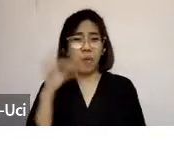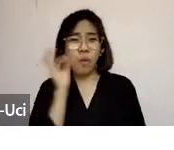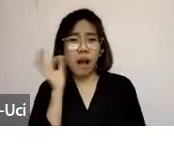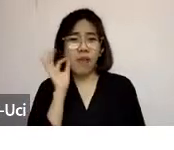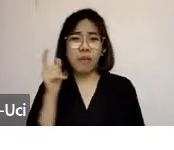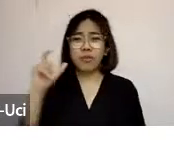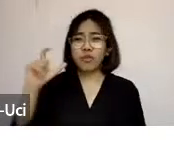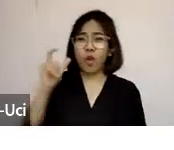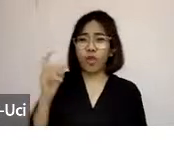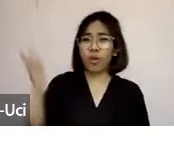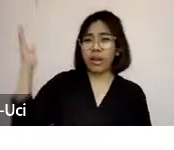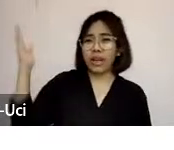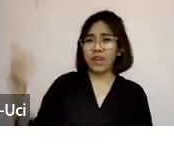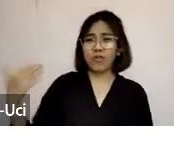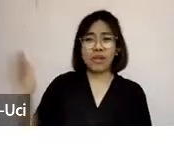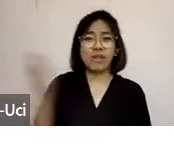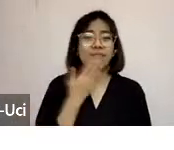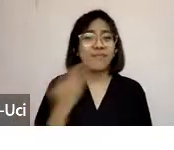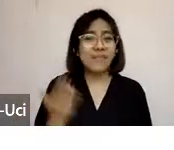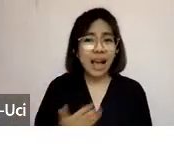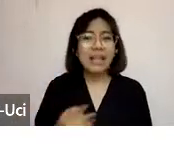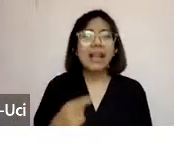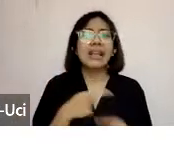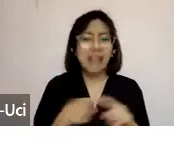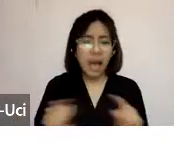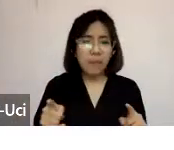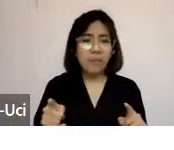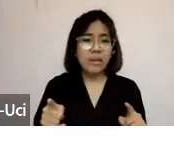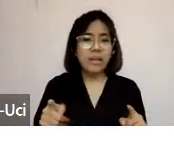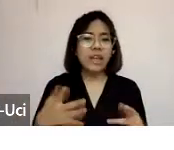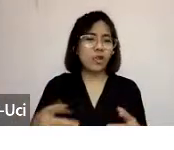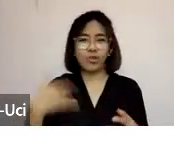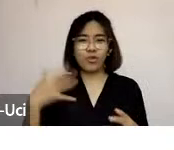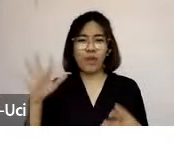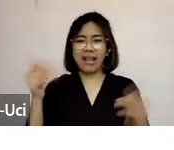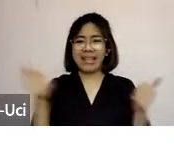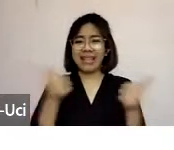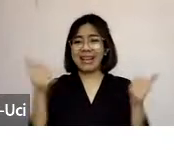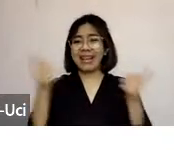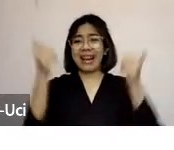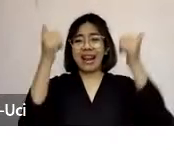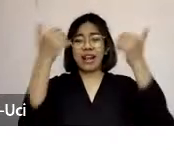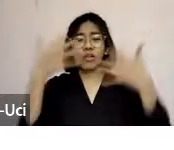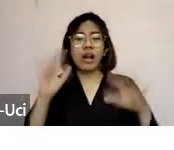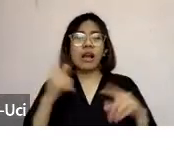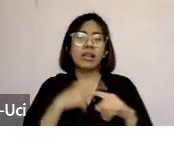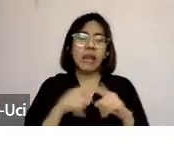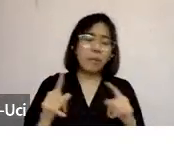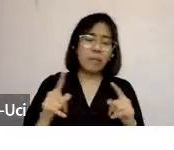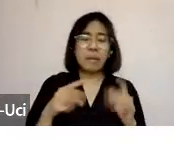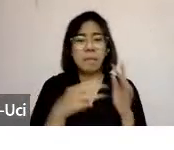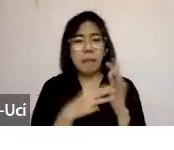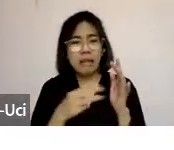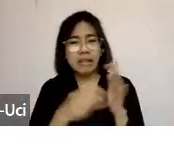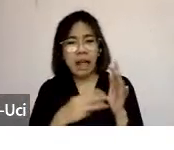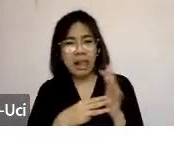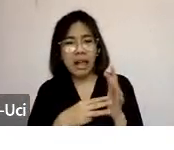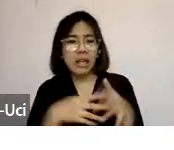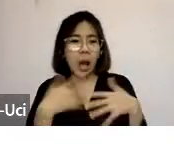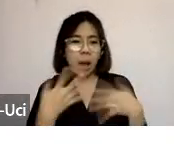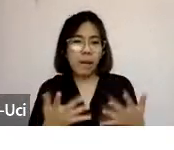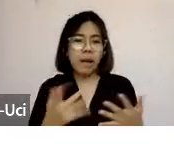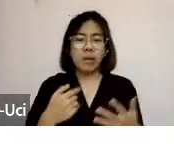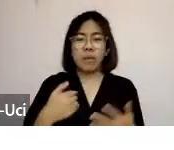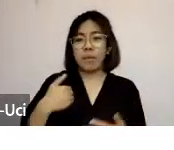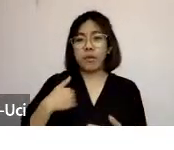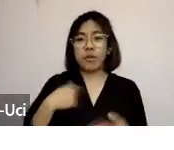saya ingin bahwa hal yang sudah sangat populer ini pun masih belum dibereskan juga yang menurut saya dan